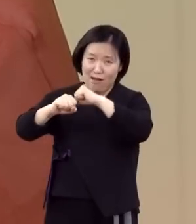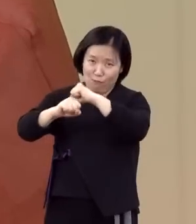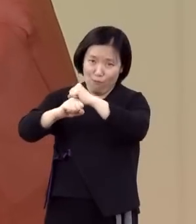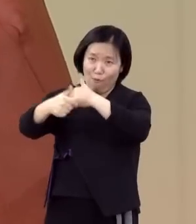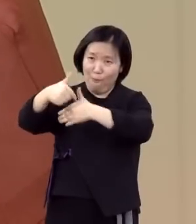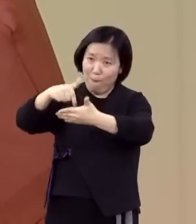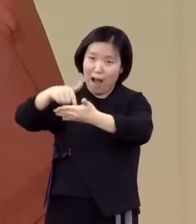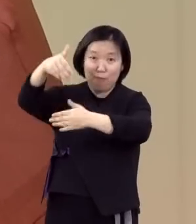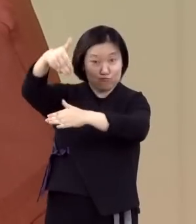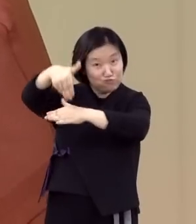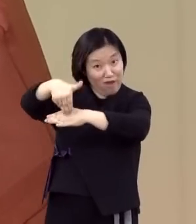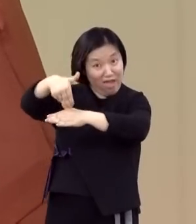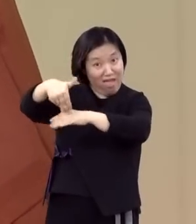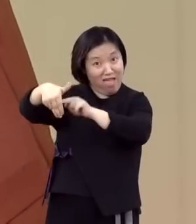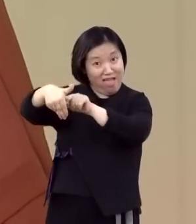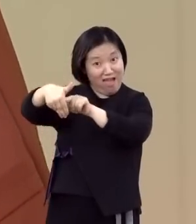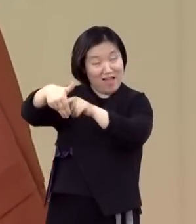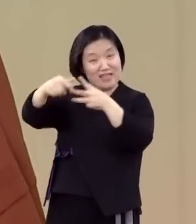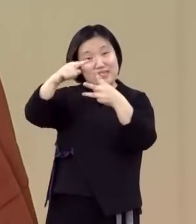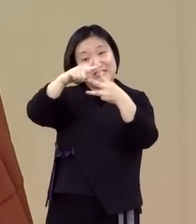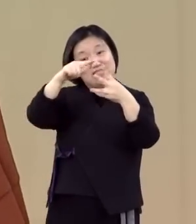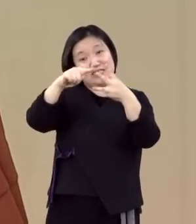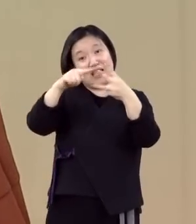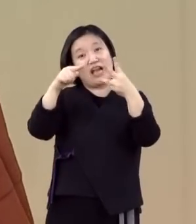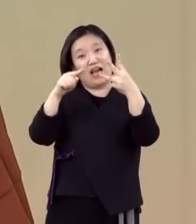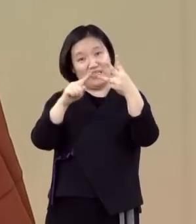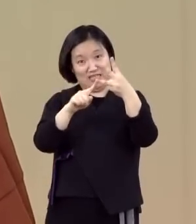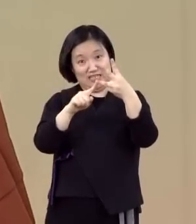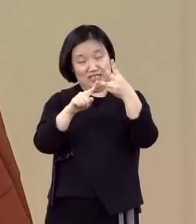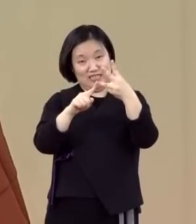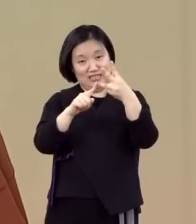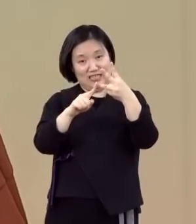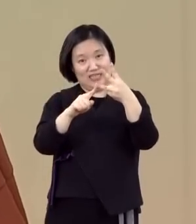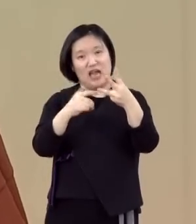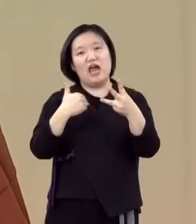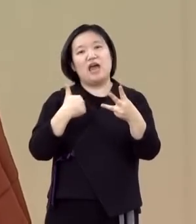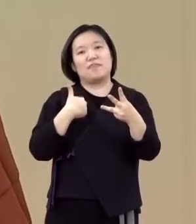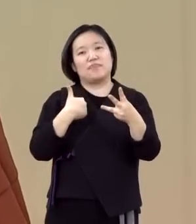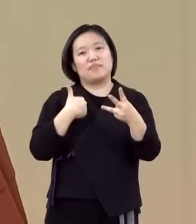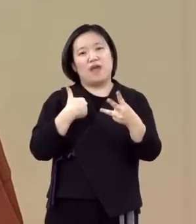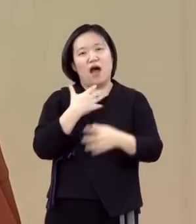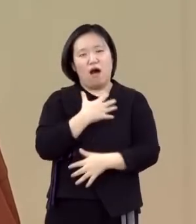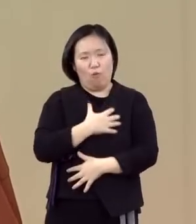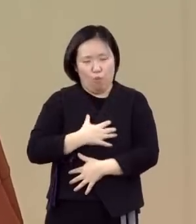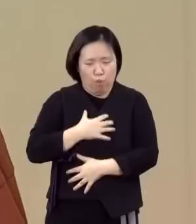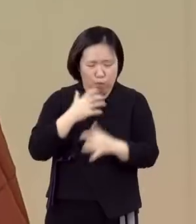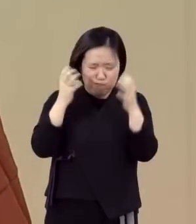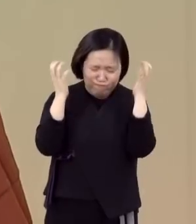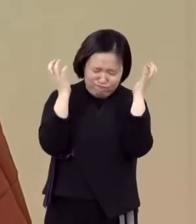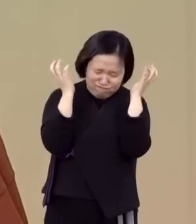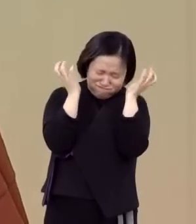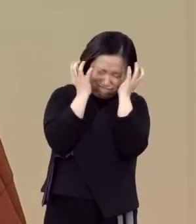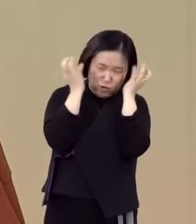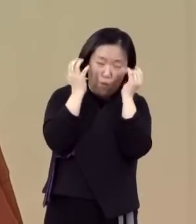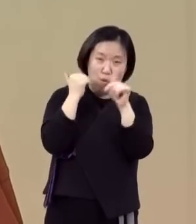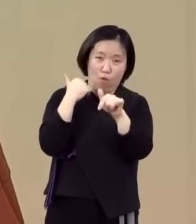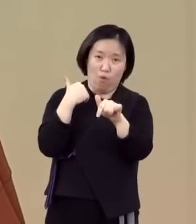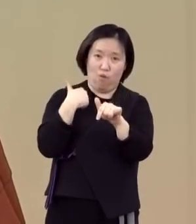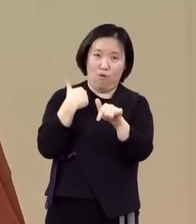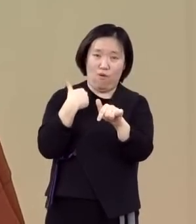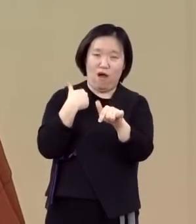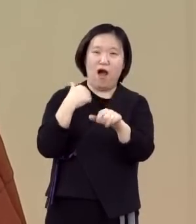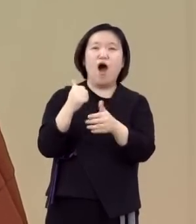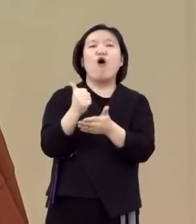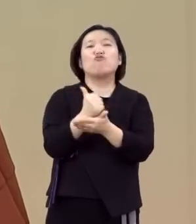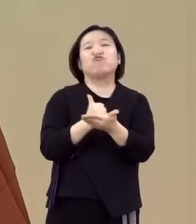을수양하는것.이 세가지는 나의고통스러운